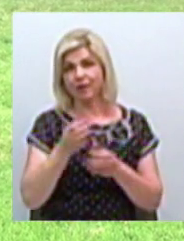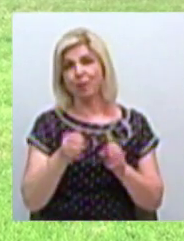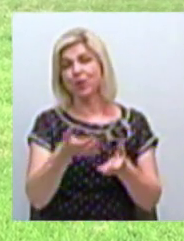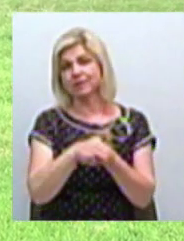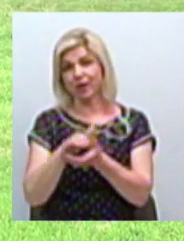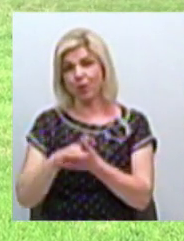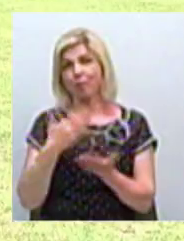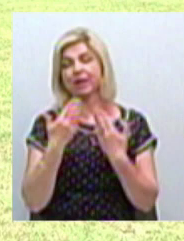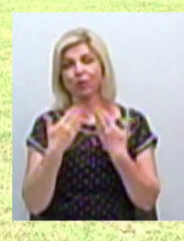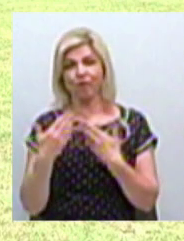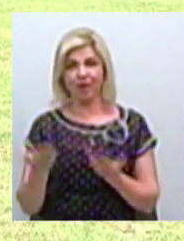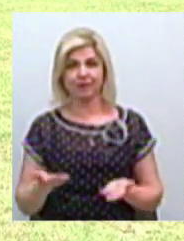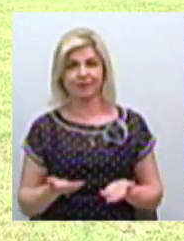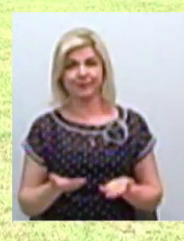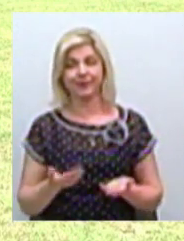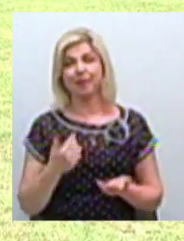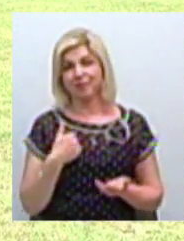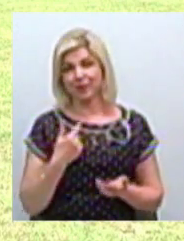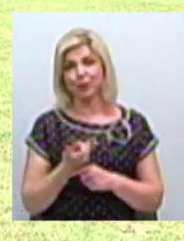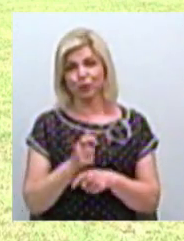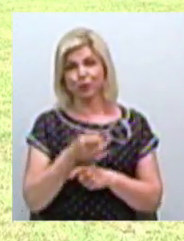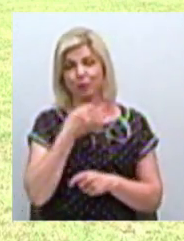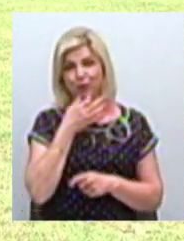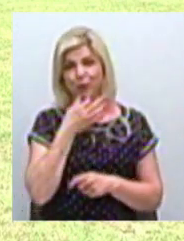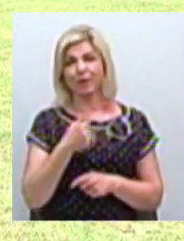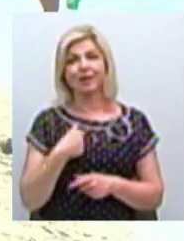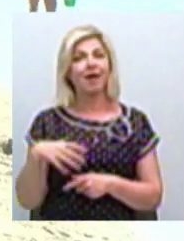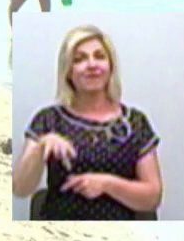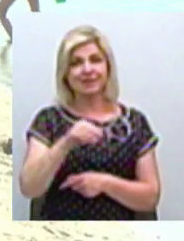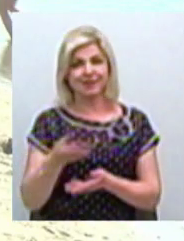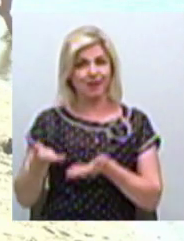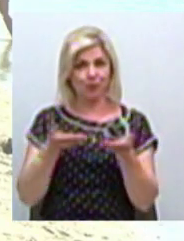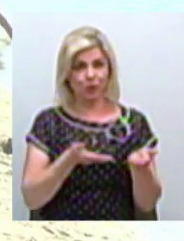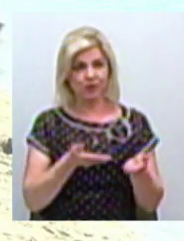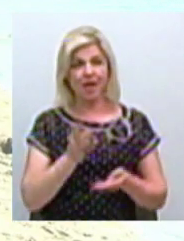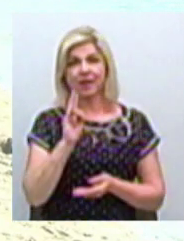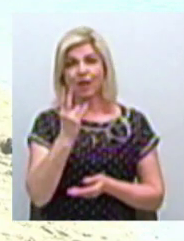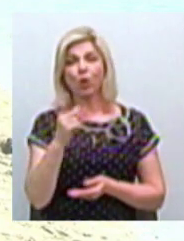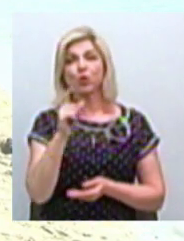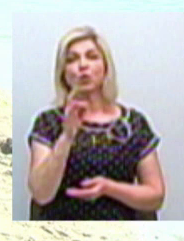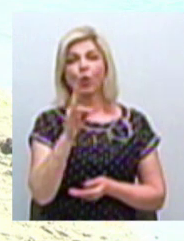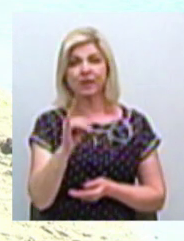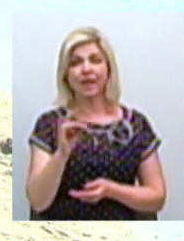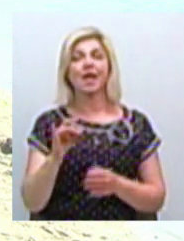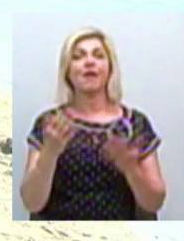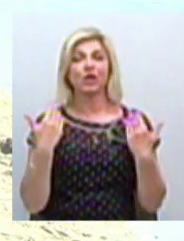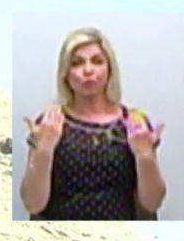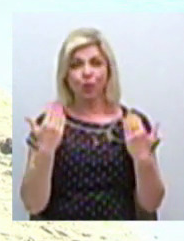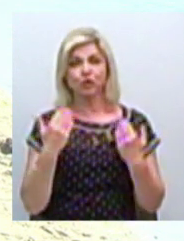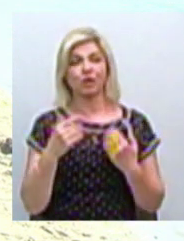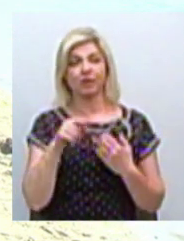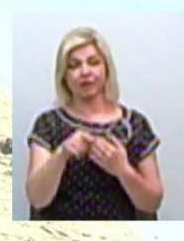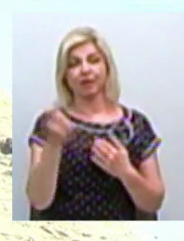знайомитись, спілкуватись. Мені дуже подобається, я всіх запрошую. У миколаївських зонах відпочинку біля води Максим з друзями